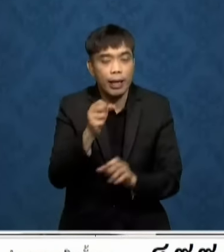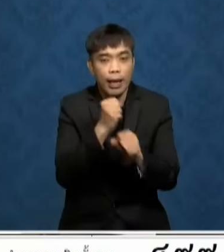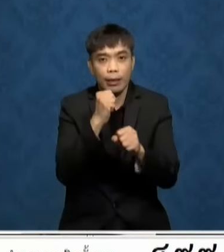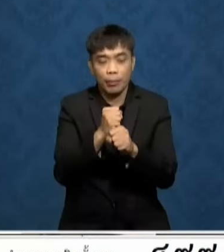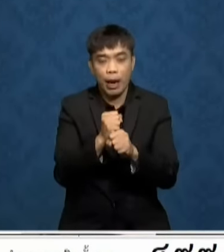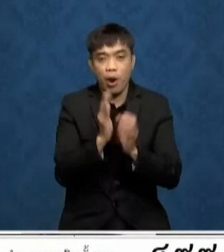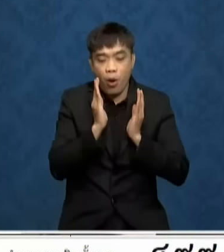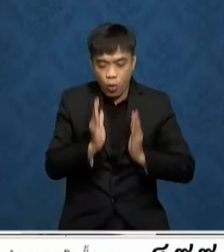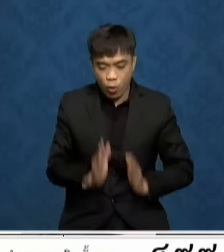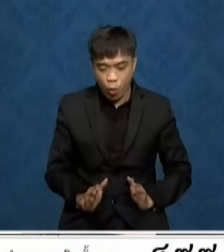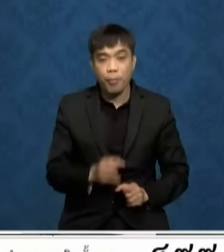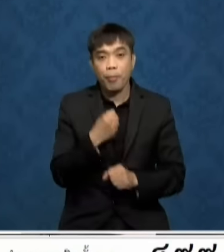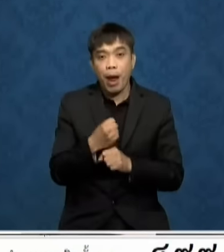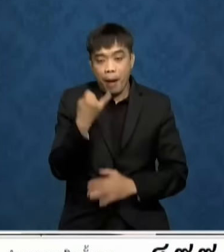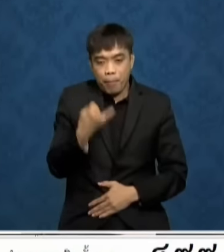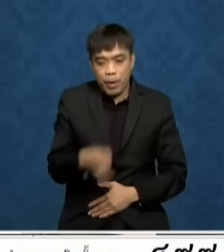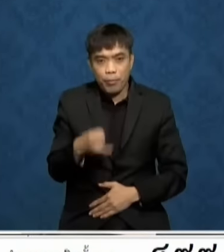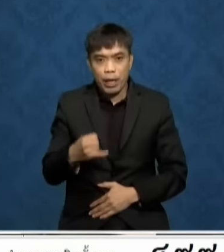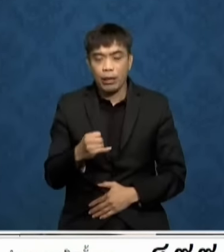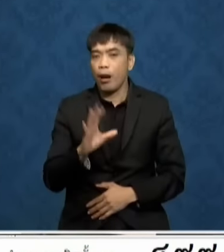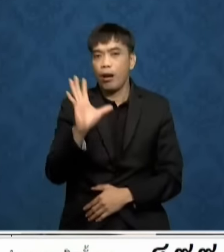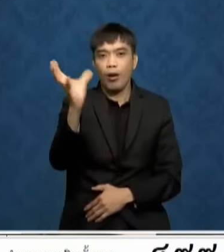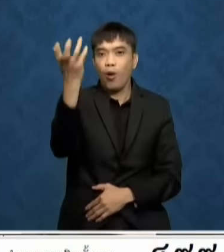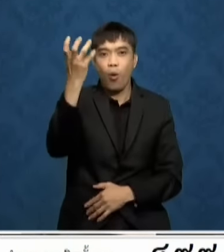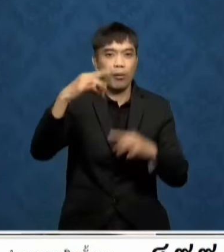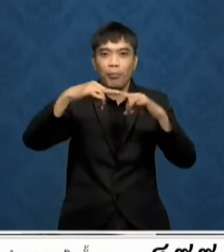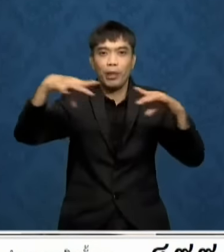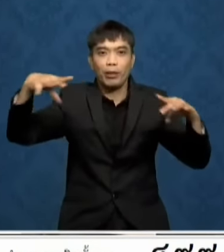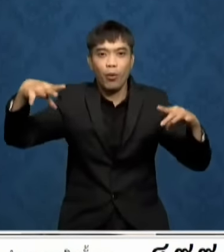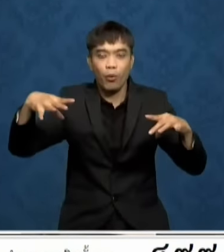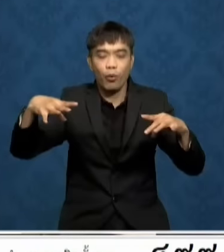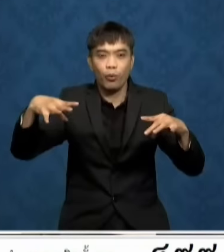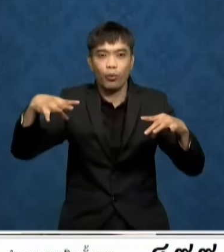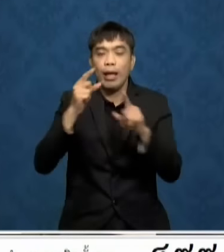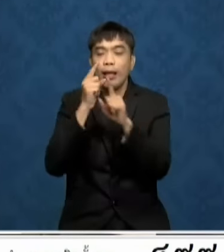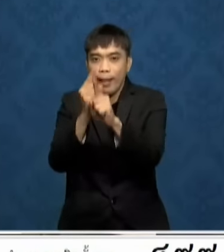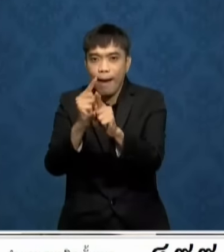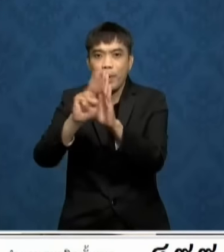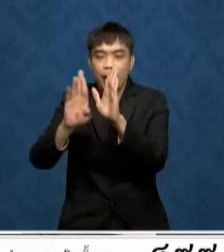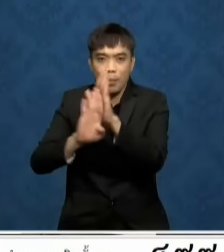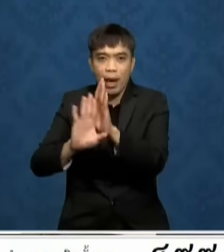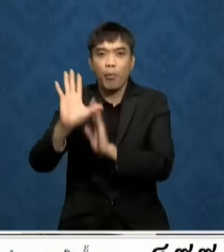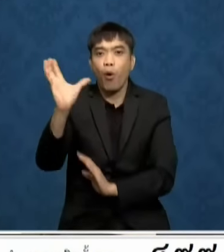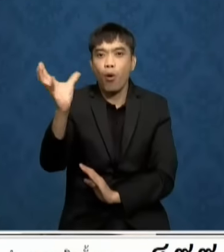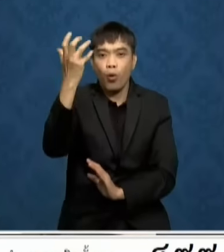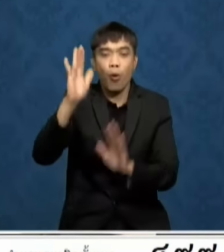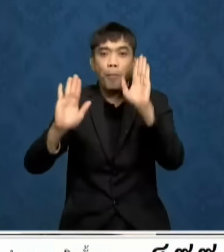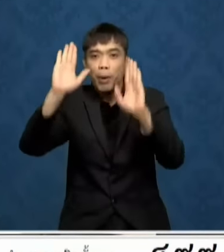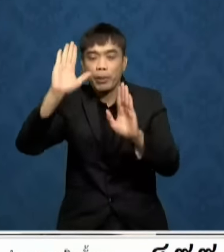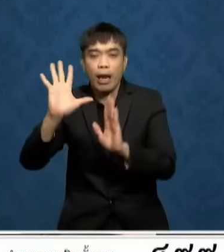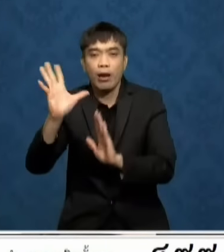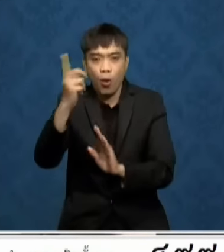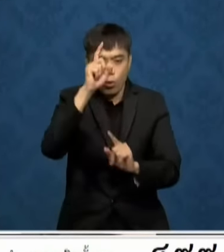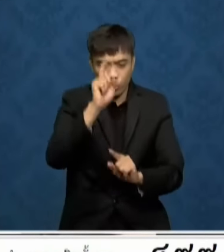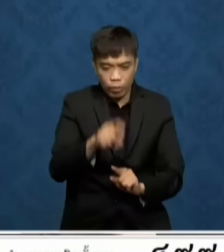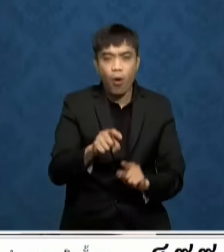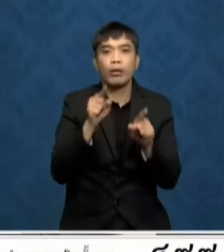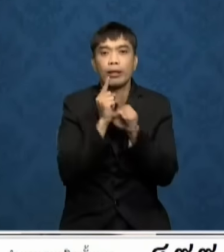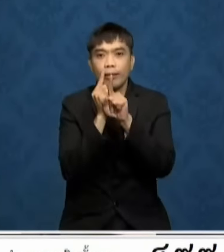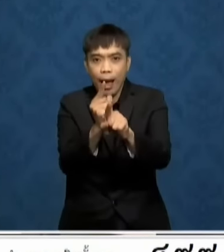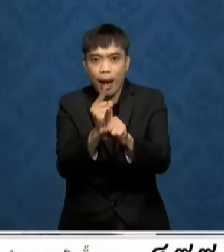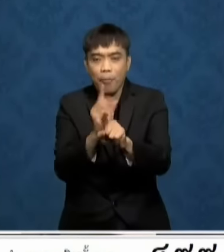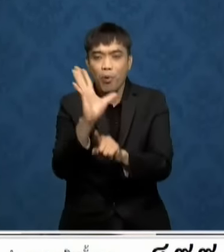ผิดเฉพาะบุคคลซึ่งไม่เป็นไปตามหลักสากลค่ะที่มุ่งเน้นให้เหตุแห่งการยุบพรรคนั้นต้องเป็นเรื่องร้ายแรงที่ส่งผลต่อการดำรงอยู่ของรัฐหรือก